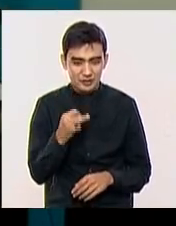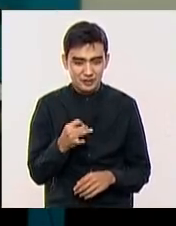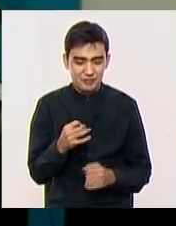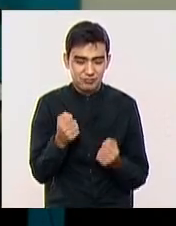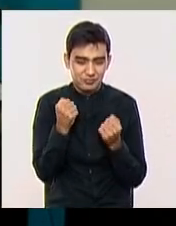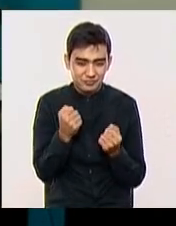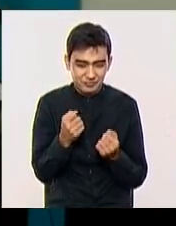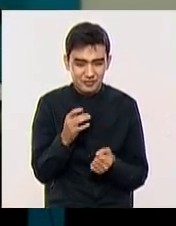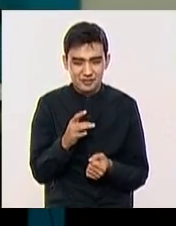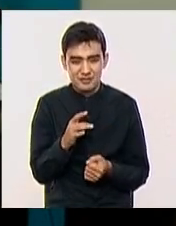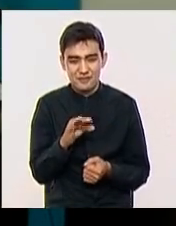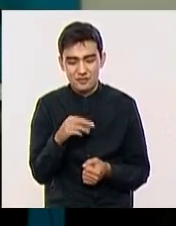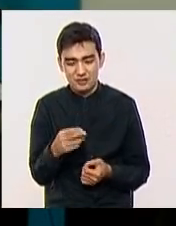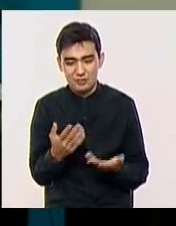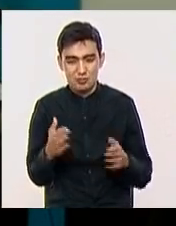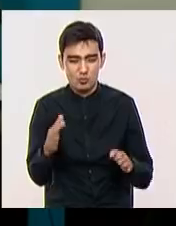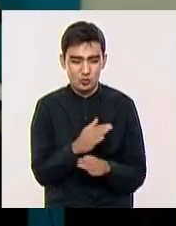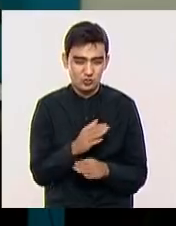физкультура, может труды, может музыка,